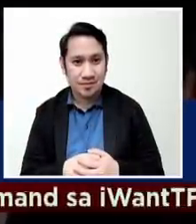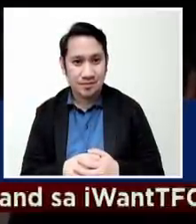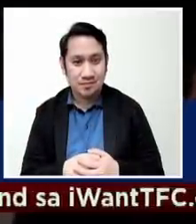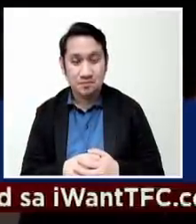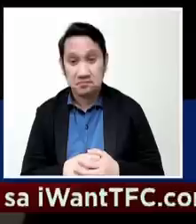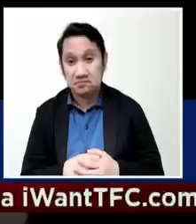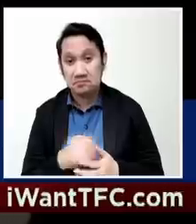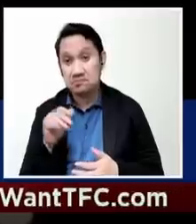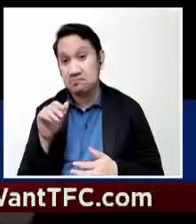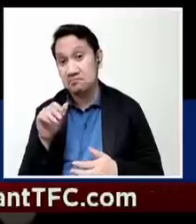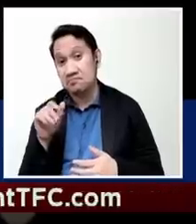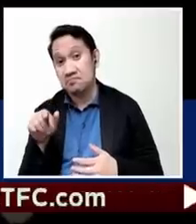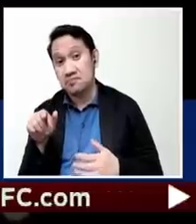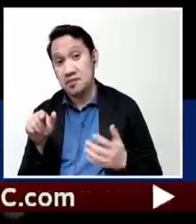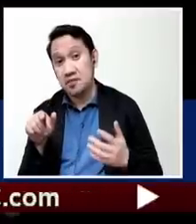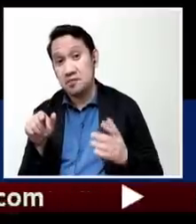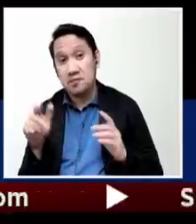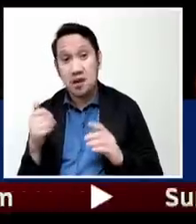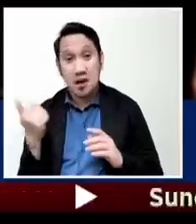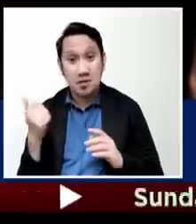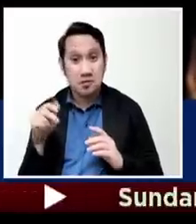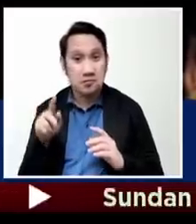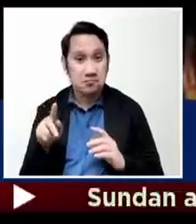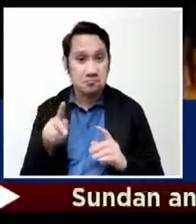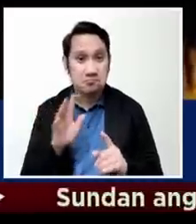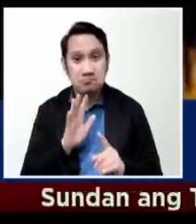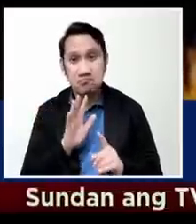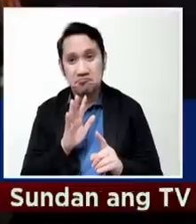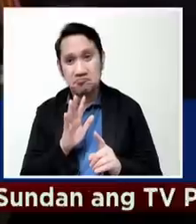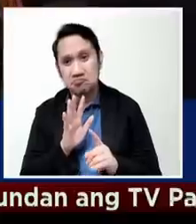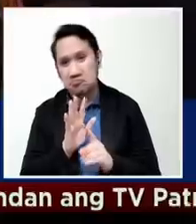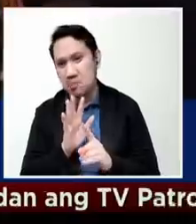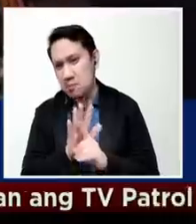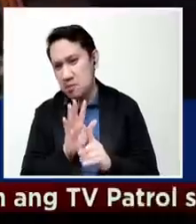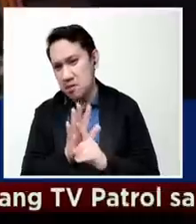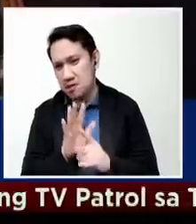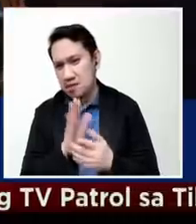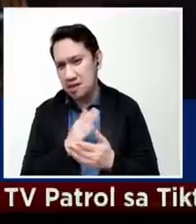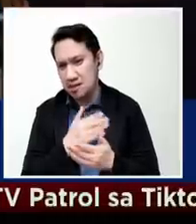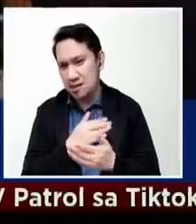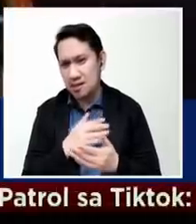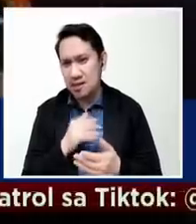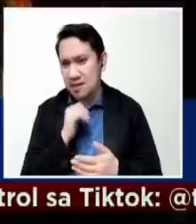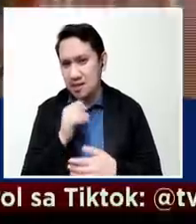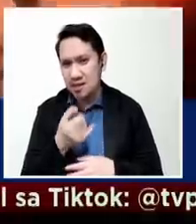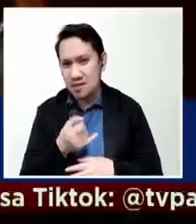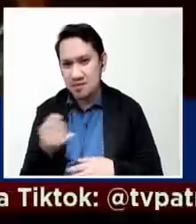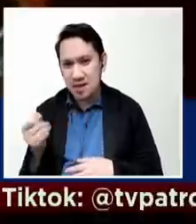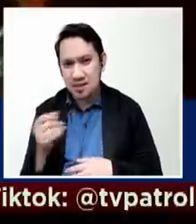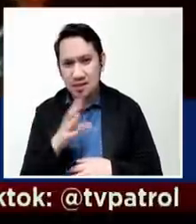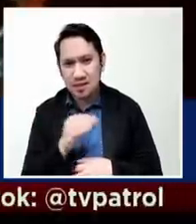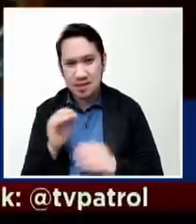Nakisingalong rin ang sold-out crowd sa iba pa niyang hits tulad ng Uninvited. At Thank You.